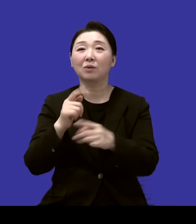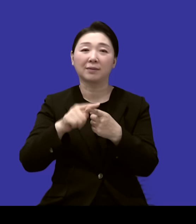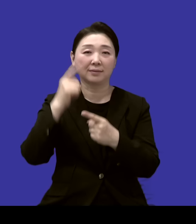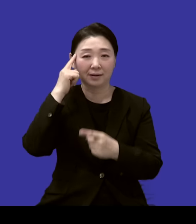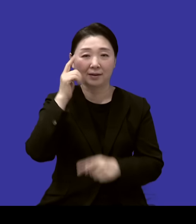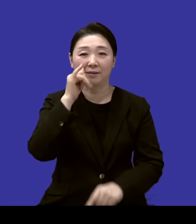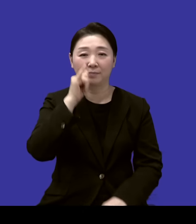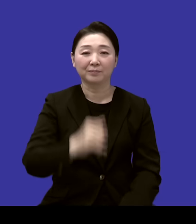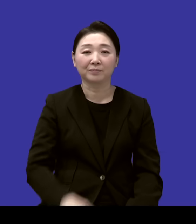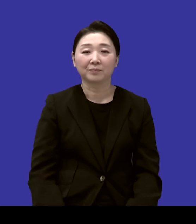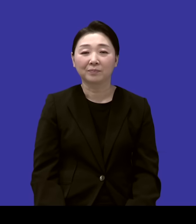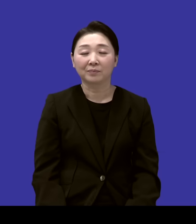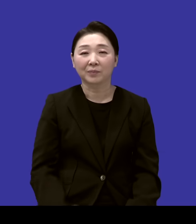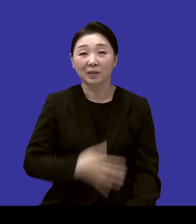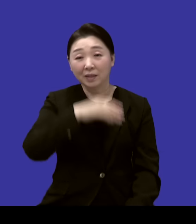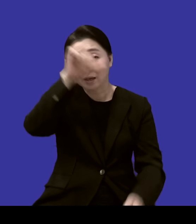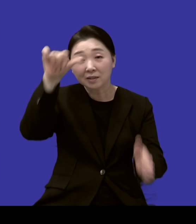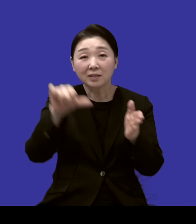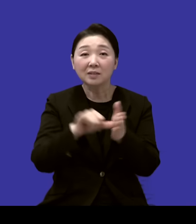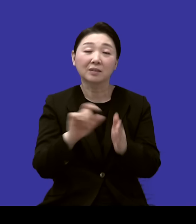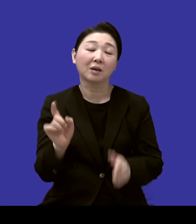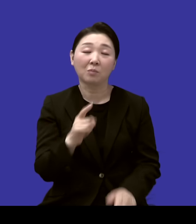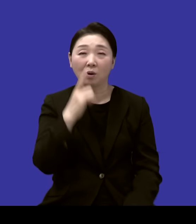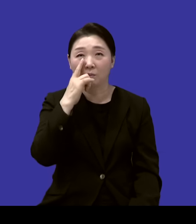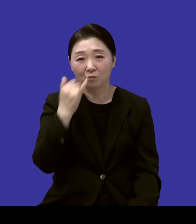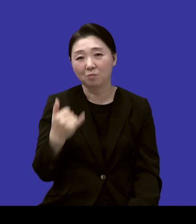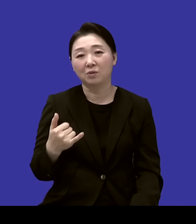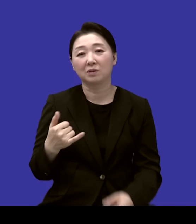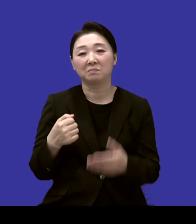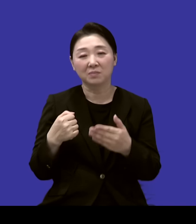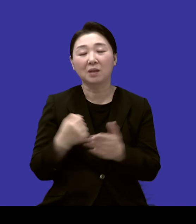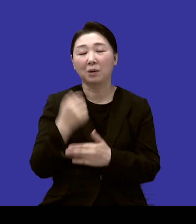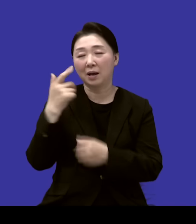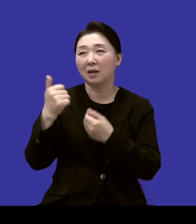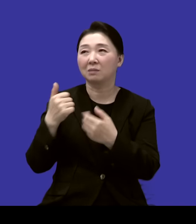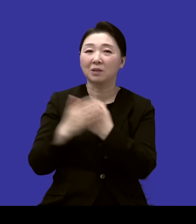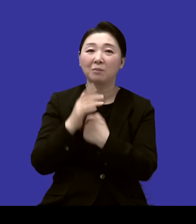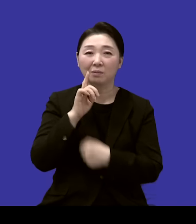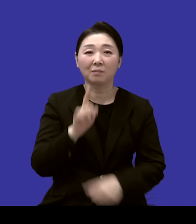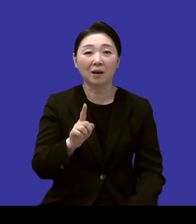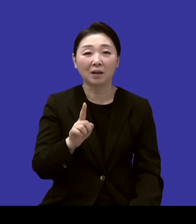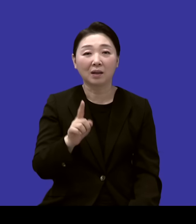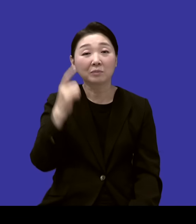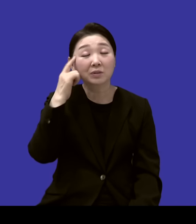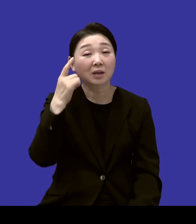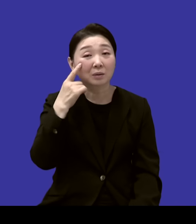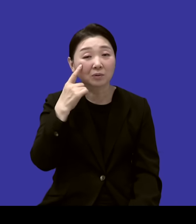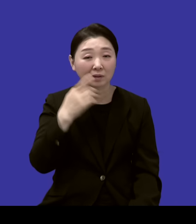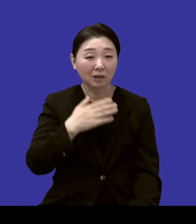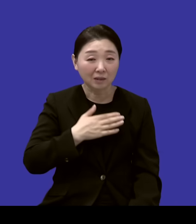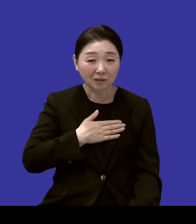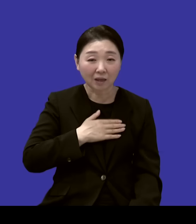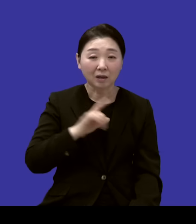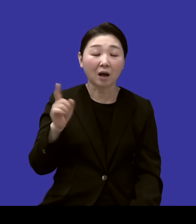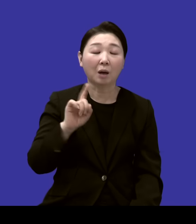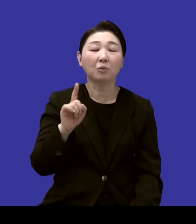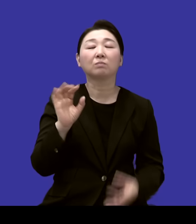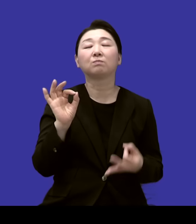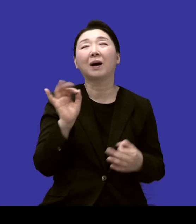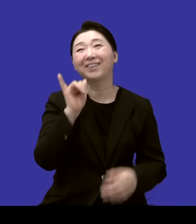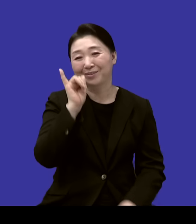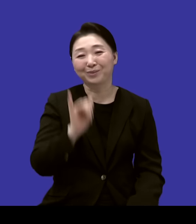것 같아요. 예. 제 인생이 이렇게 된 게 저는 항상 부모님 탓, 하나님 탓을 했어요. 생각해 보니까 제가 아무것도 안 하고